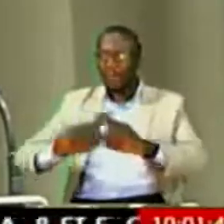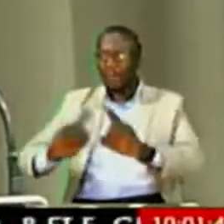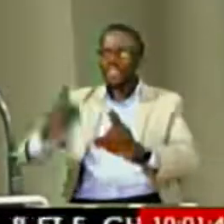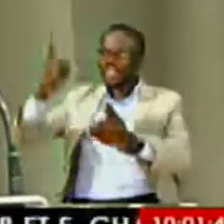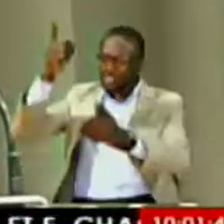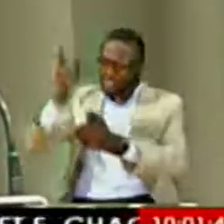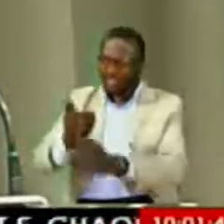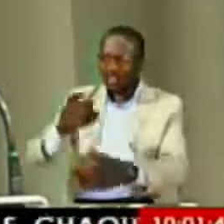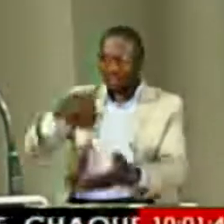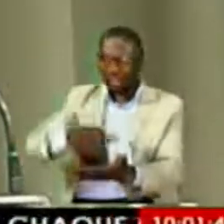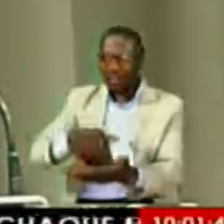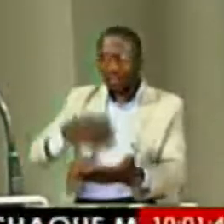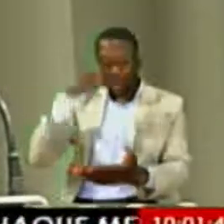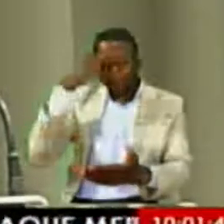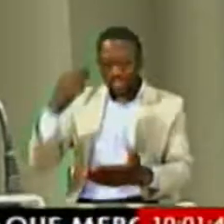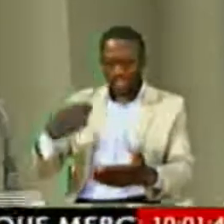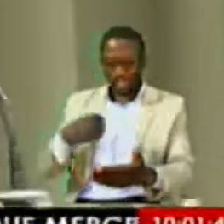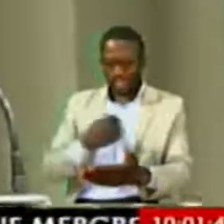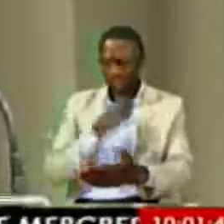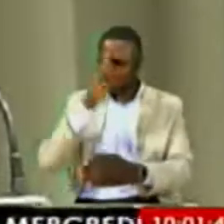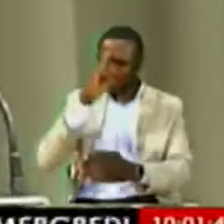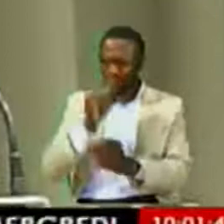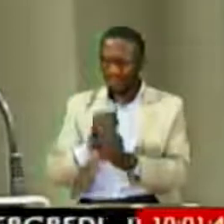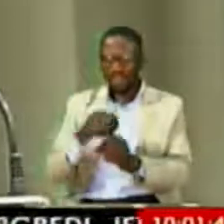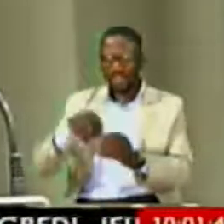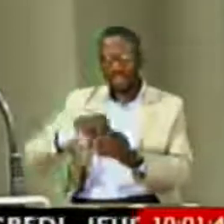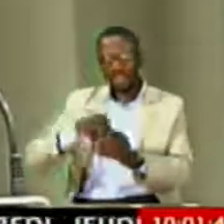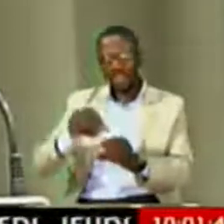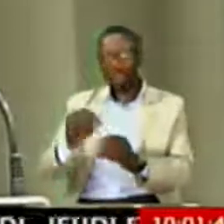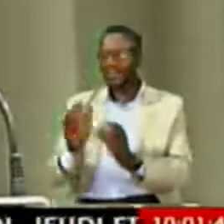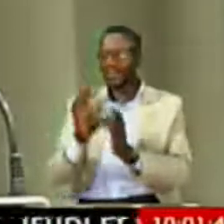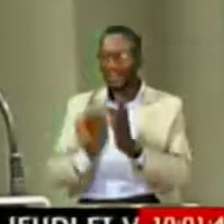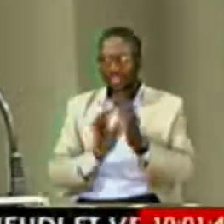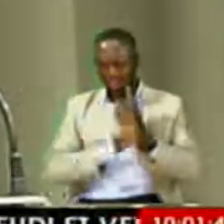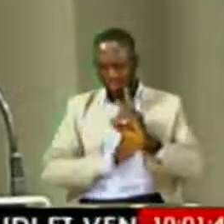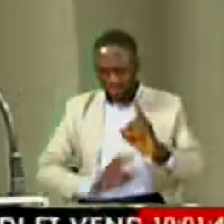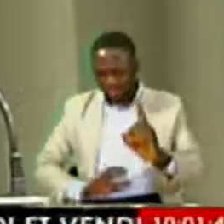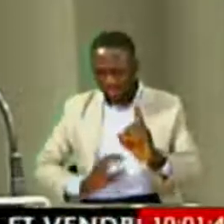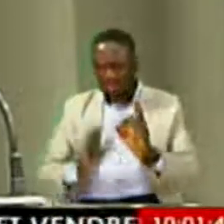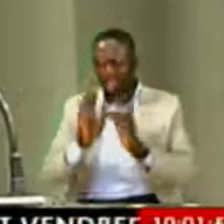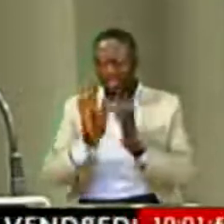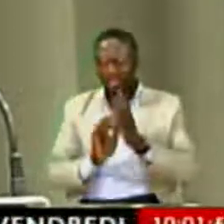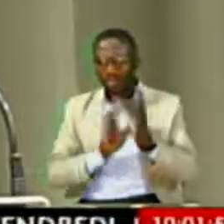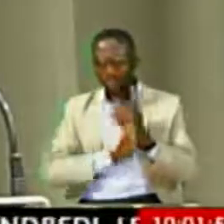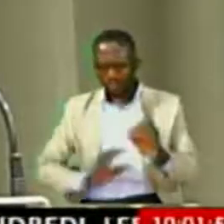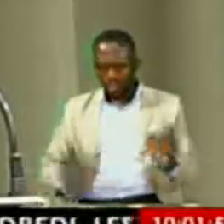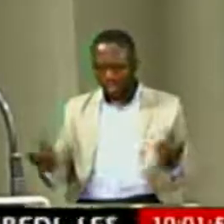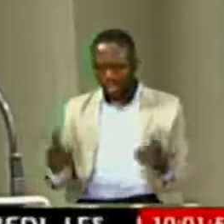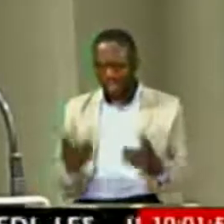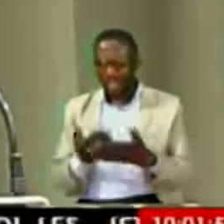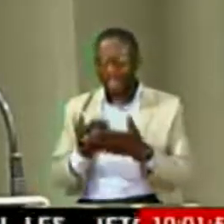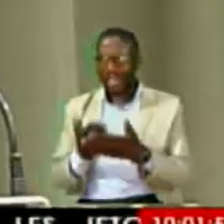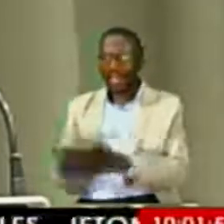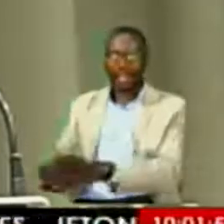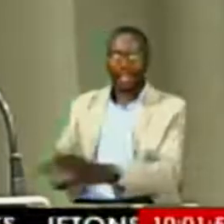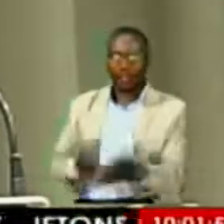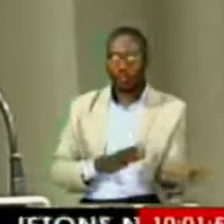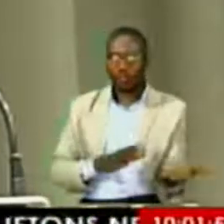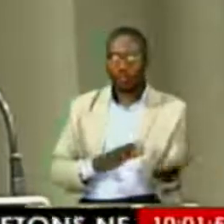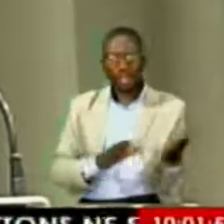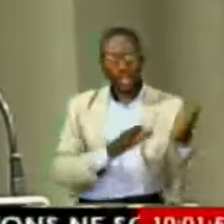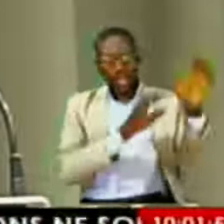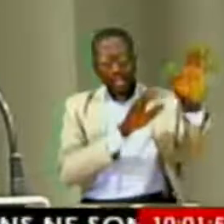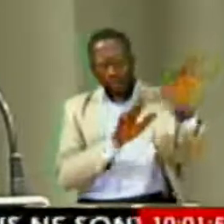justified. Parce que nous avions cru en Jésus-Christ. Because we believed in Jesus et Christ. Jésus-Christ en mourant, and Jesus Christ when dying, versant son sang, he shed his blood pour